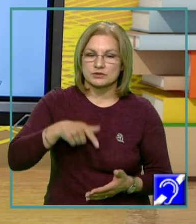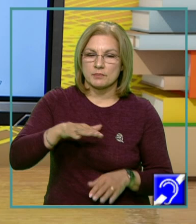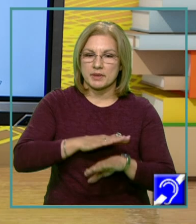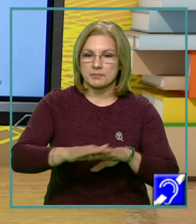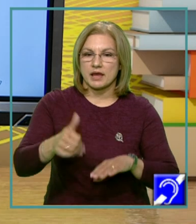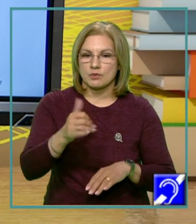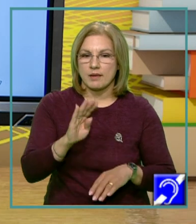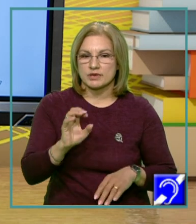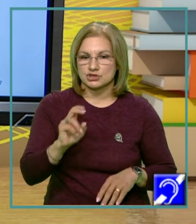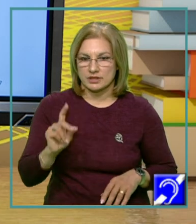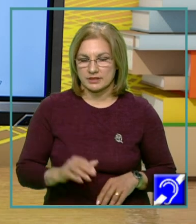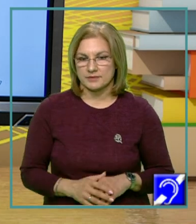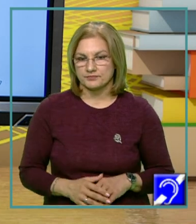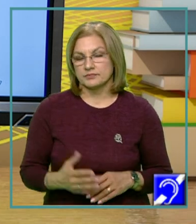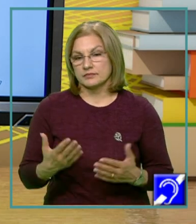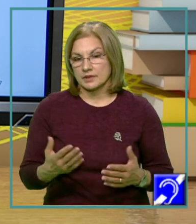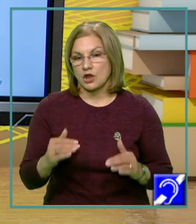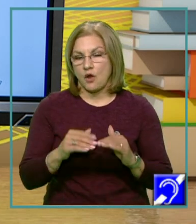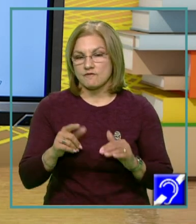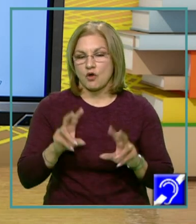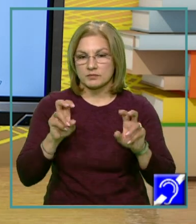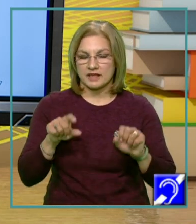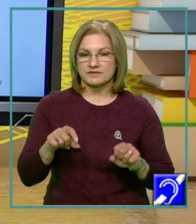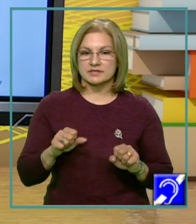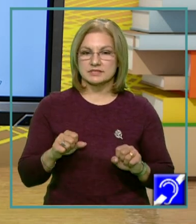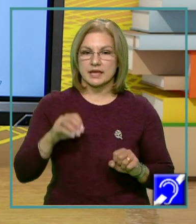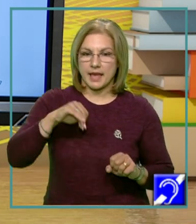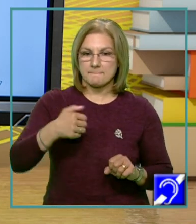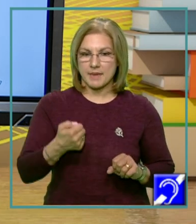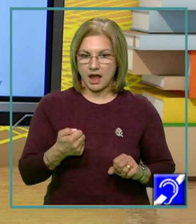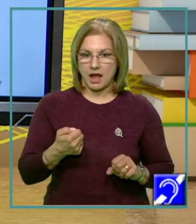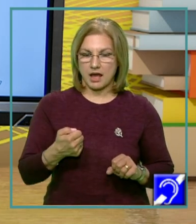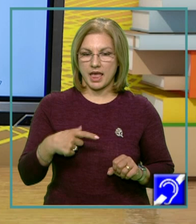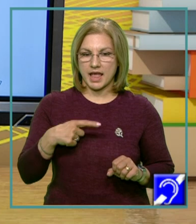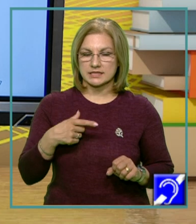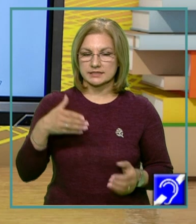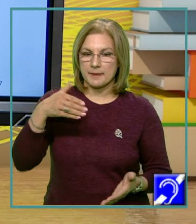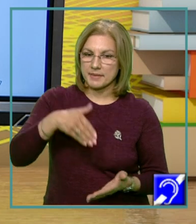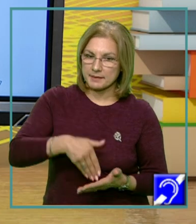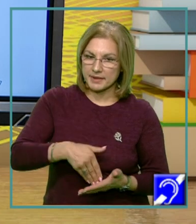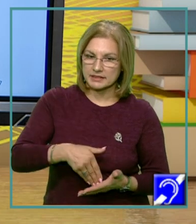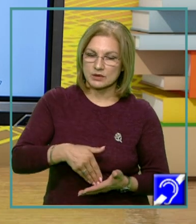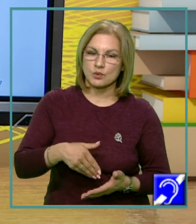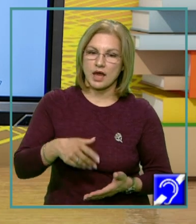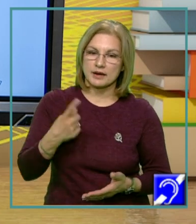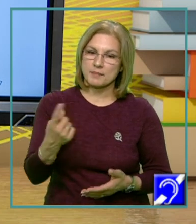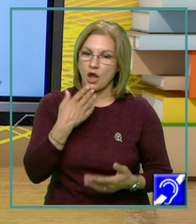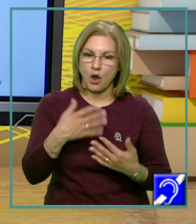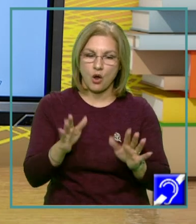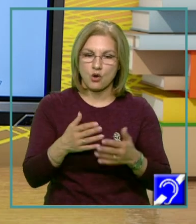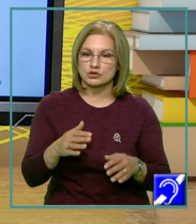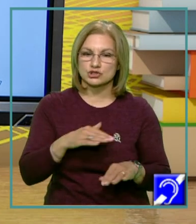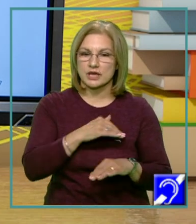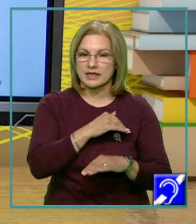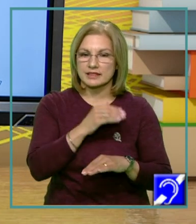a b c d conform definiției m a este perpendiculară pe orice dreapta